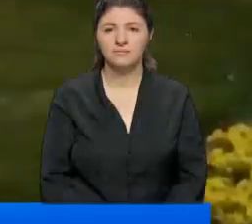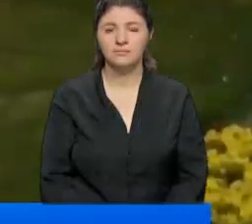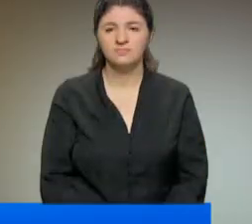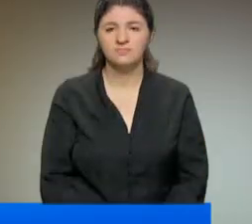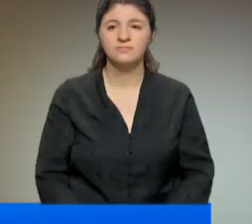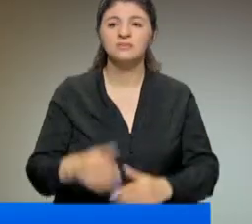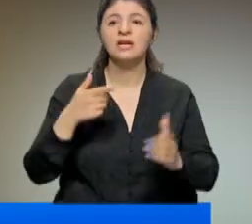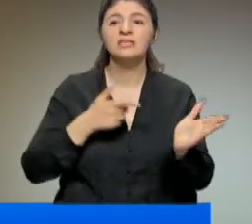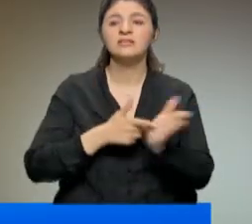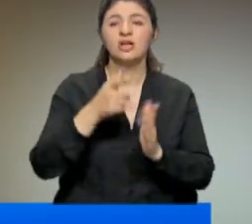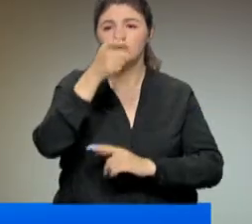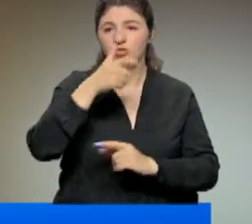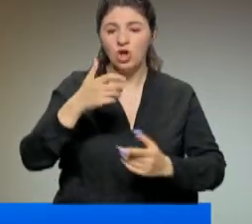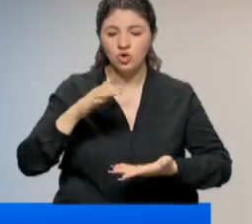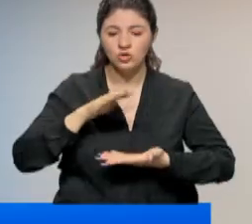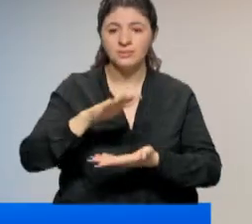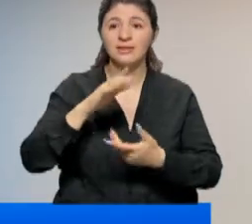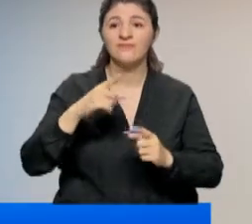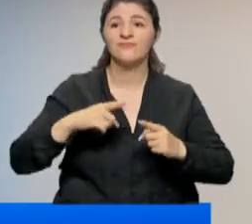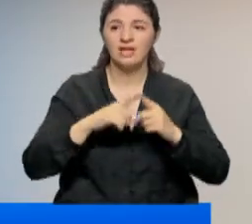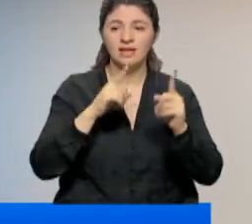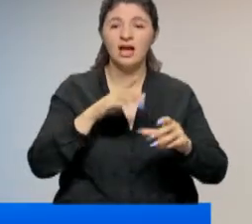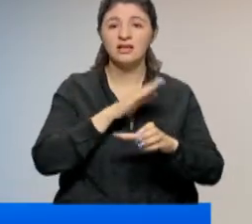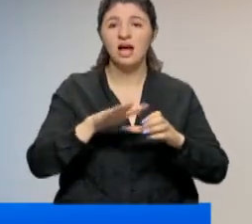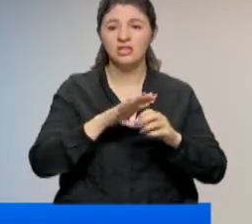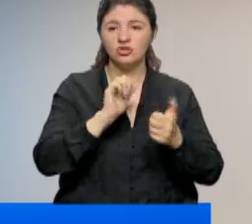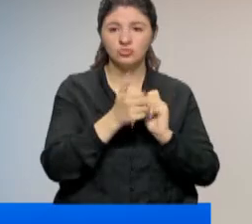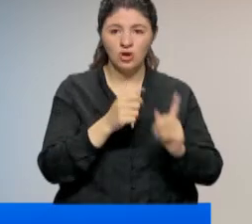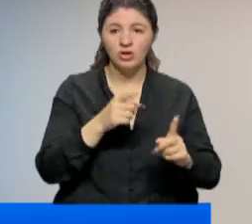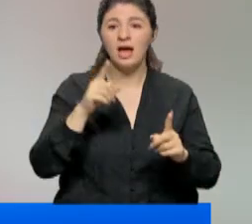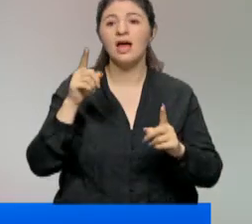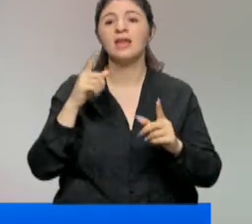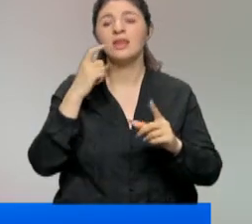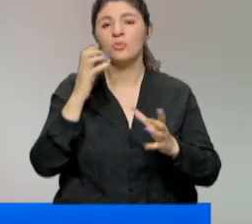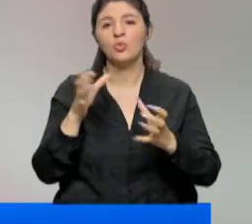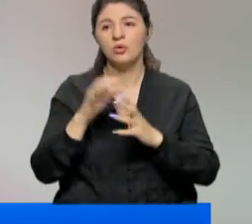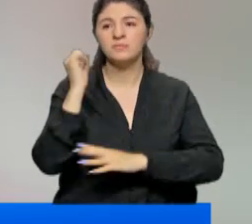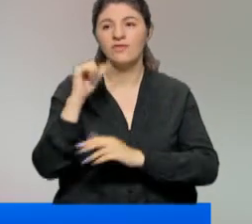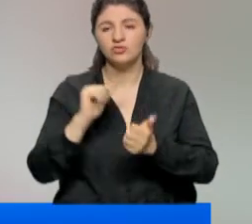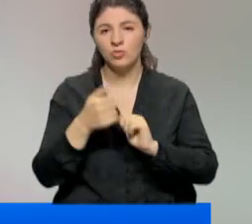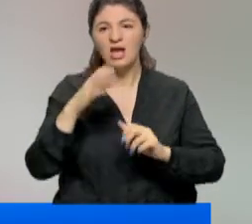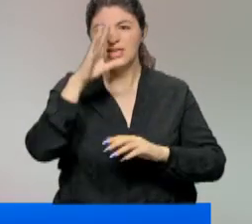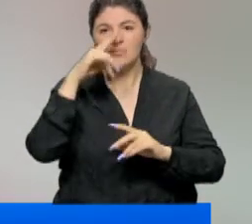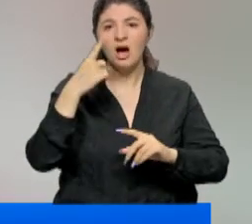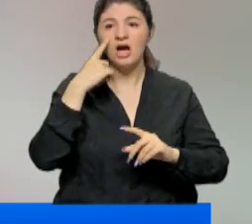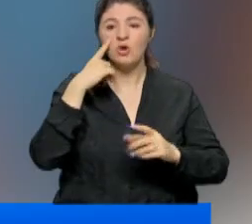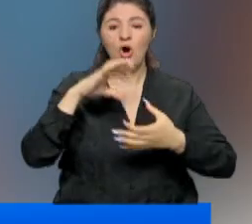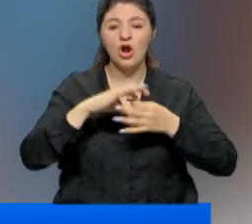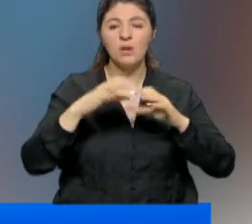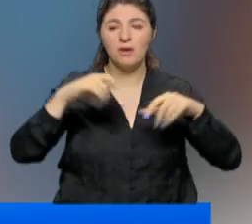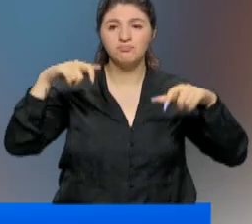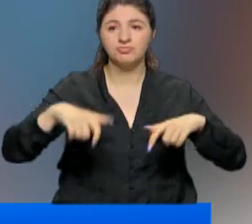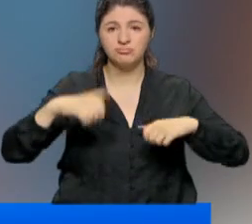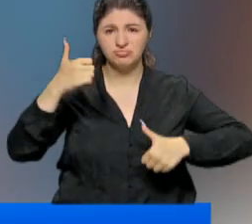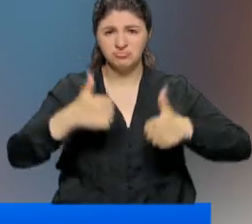bu Ziraat Türkiye Kupası final maçında yuxel Kayserispor'da Demir Grup Sivasspor kozlarını İstanbul'da Atatürk Olimpiyat